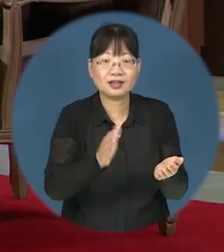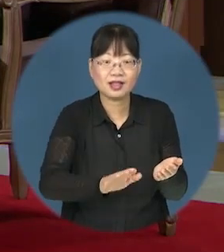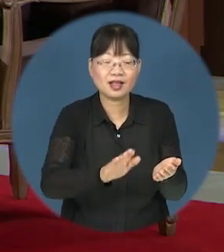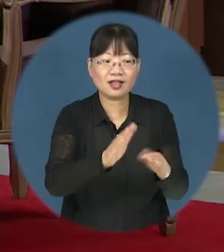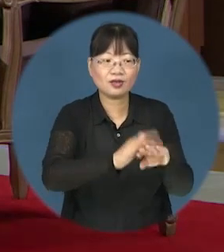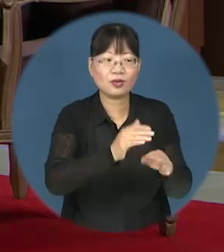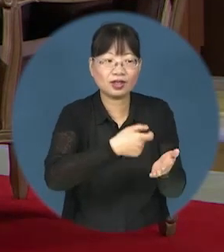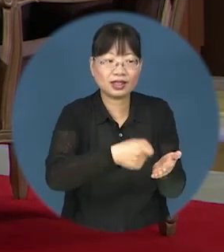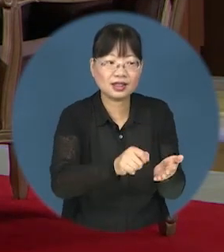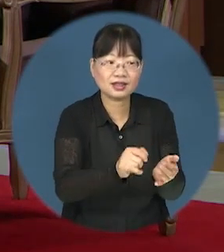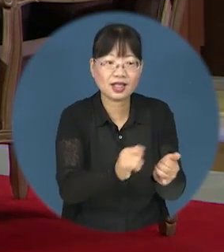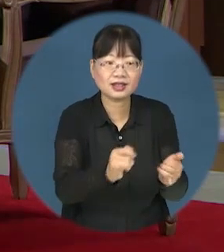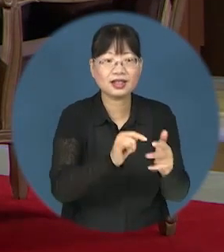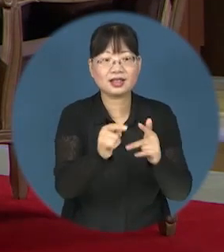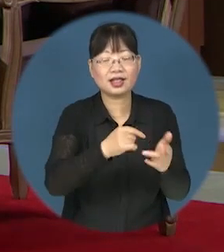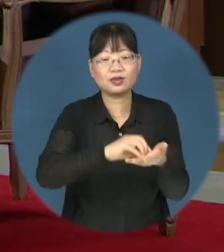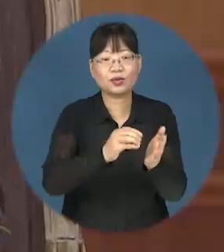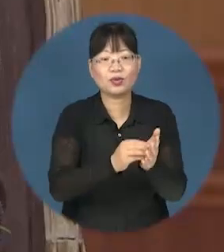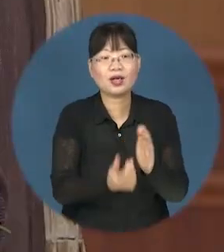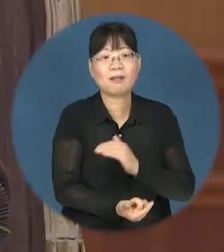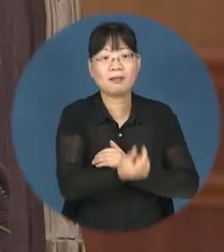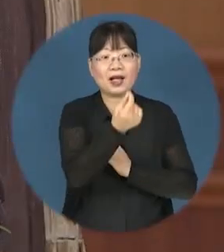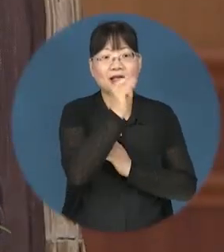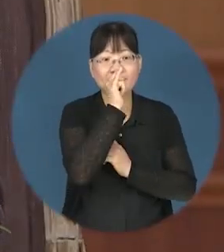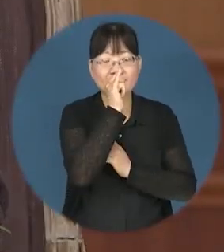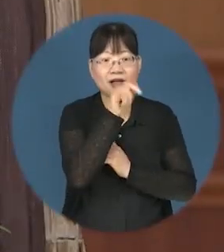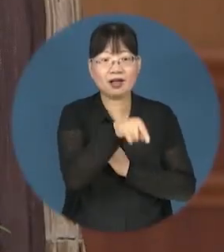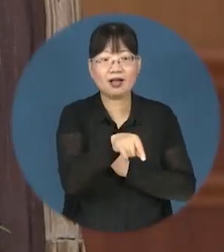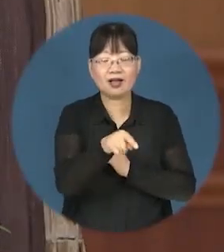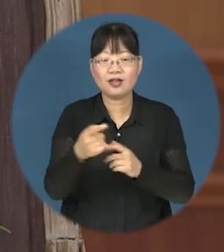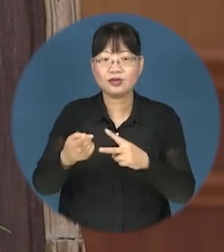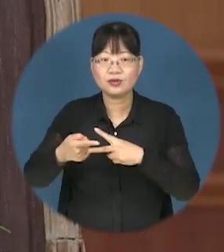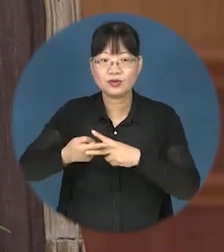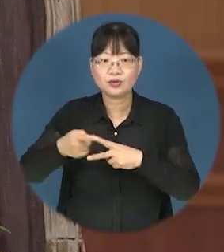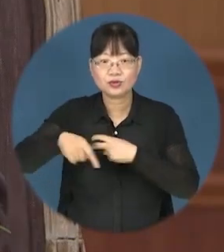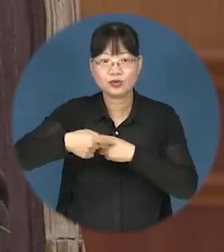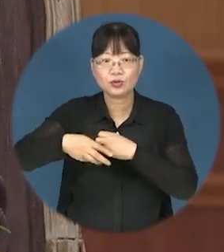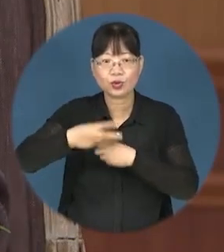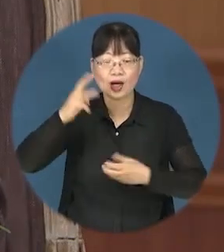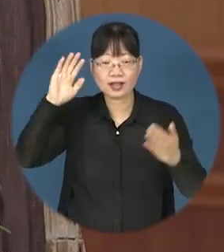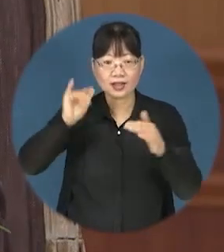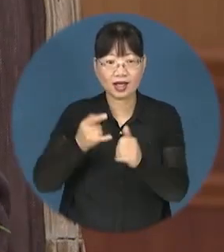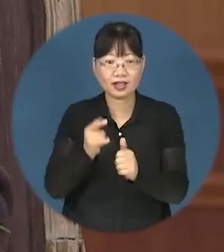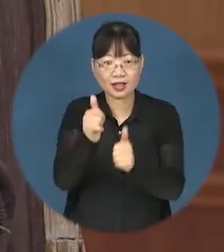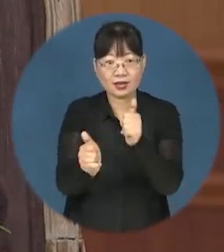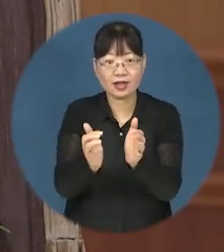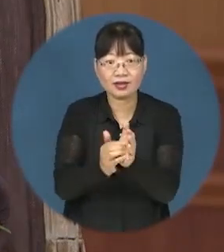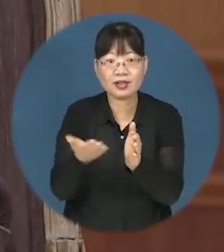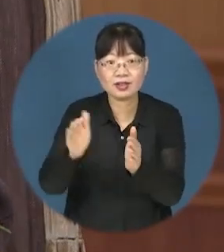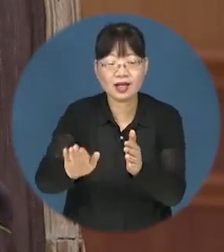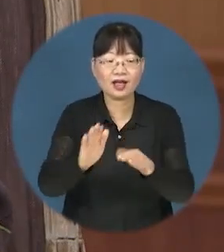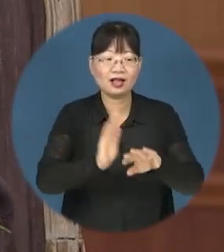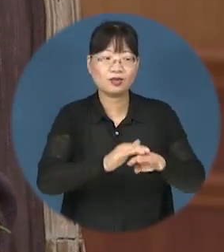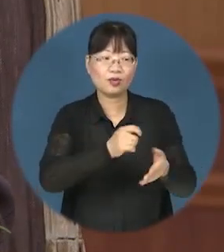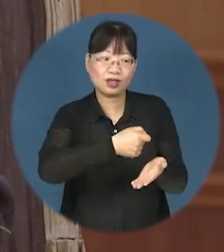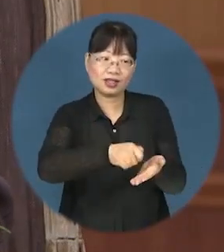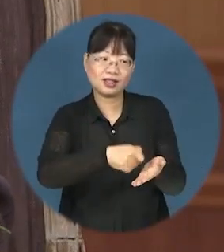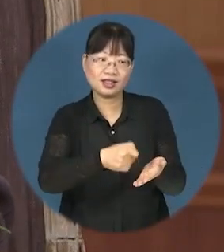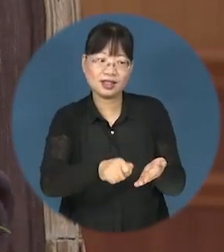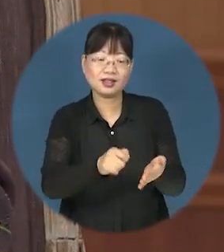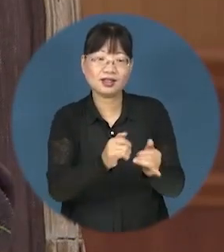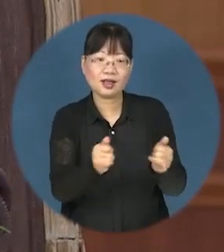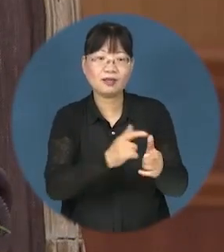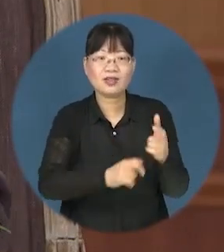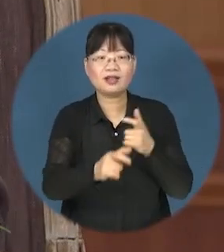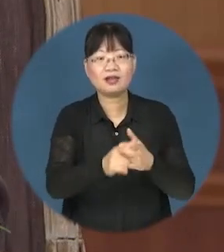얘기를 한 쪽이 이해도가 빨랐고 요 이런 체험은 초등학생들 하기도 했는데요 다 입히기 필기를 한